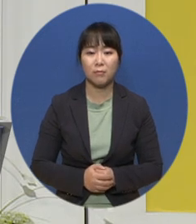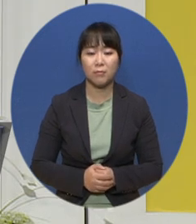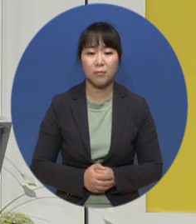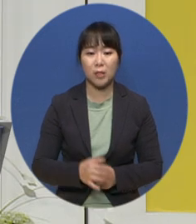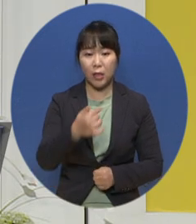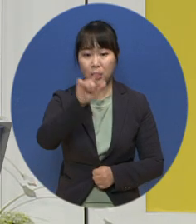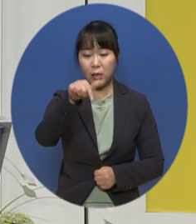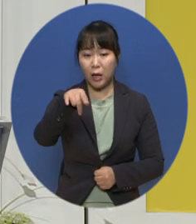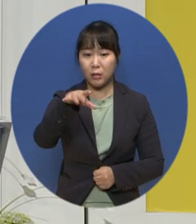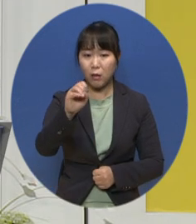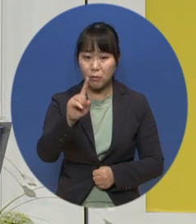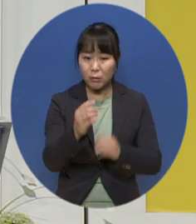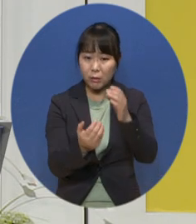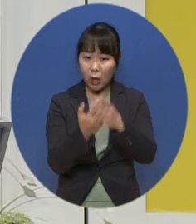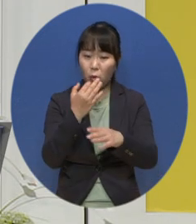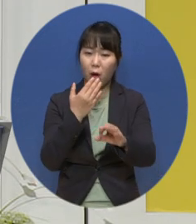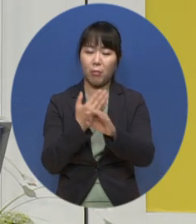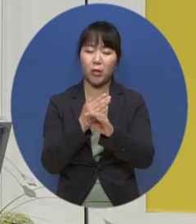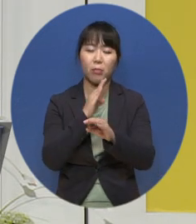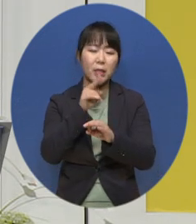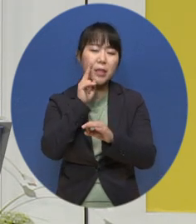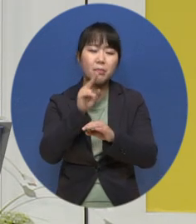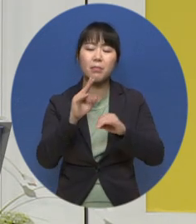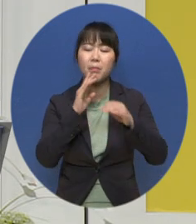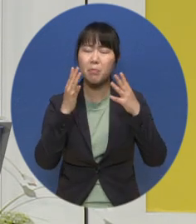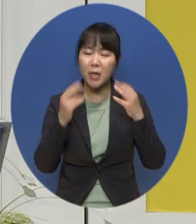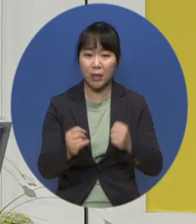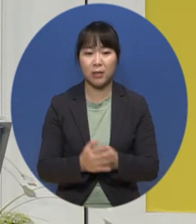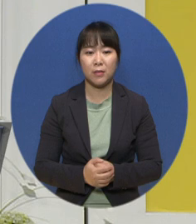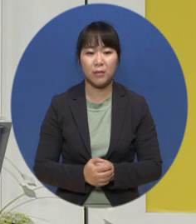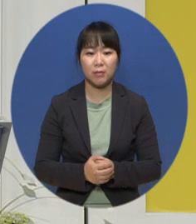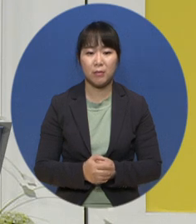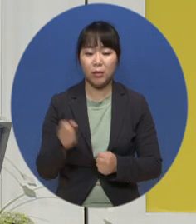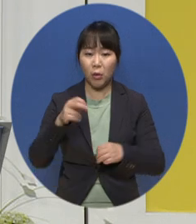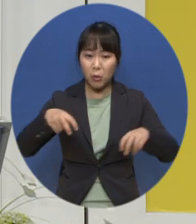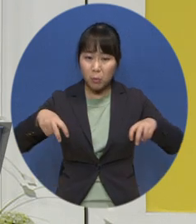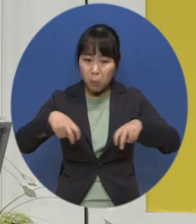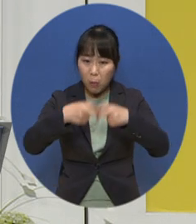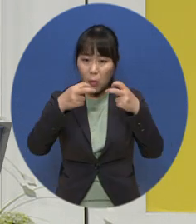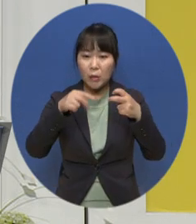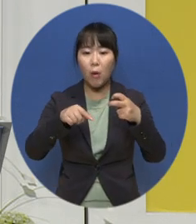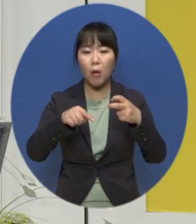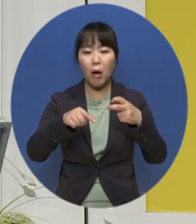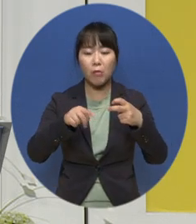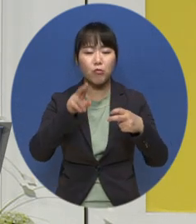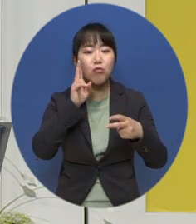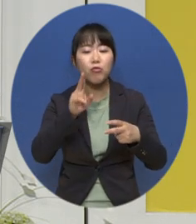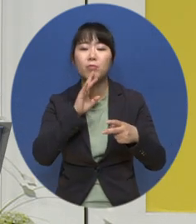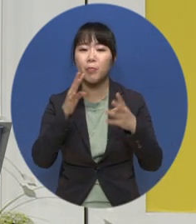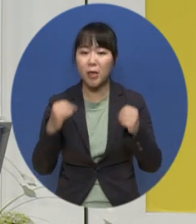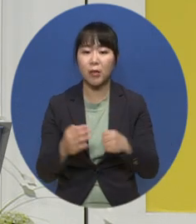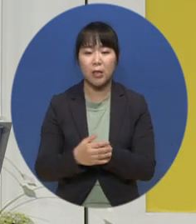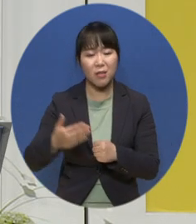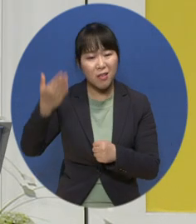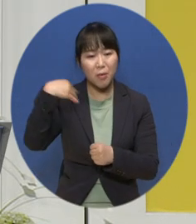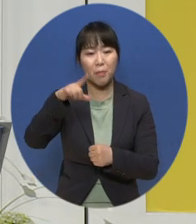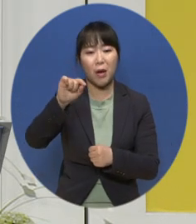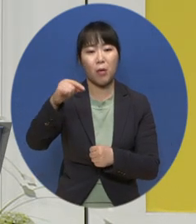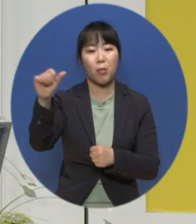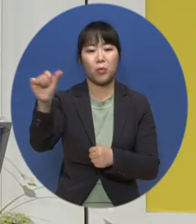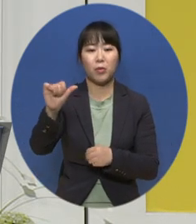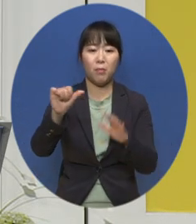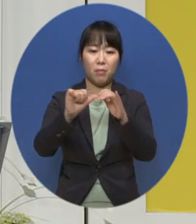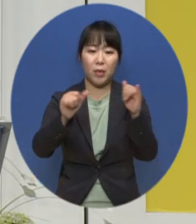낙상 사원은 나고 나면 중증 이 많습니다 어 그렇죠 통사 와 중 저 뭐 옛날에 15,000 맵의